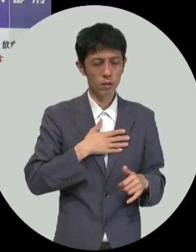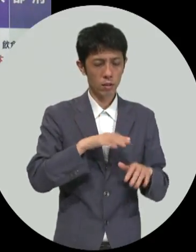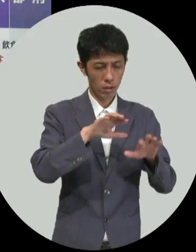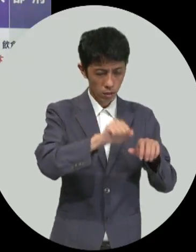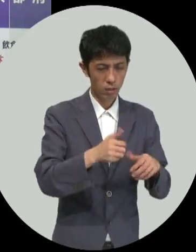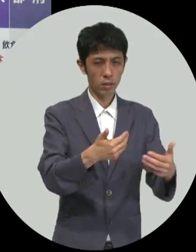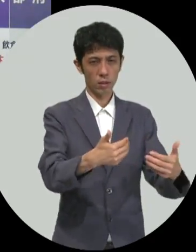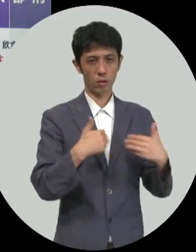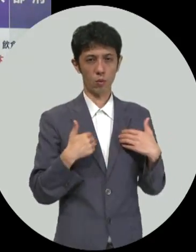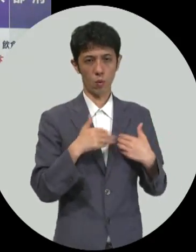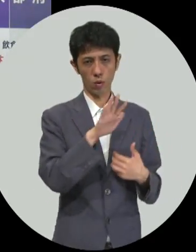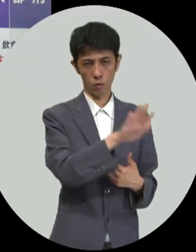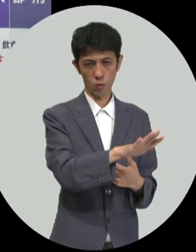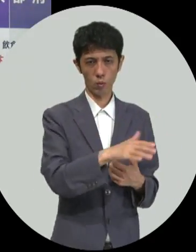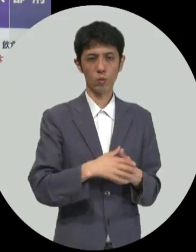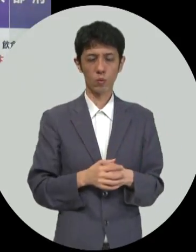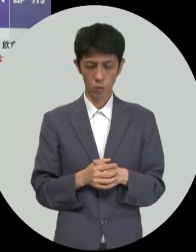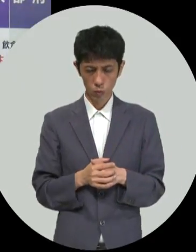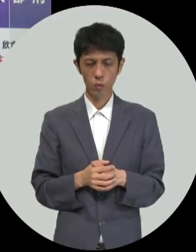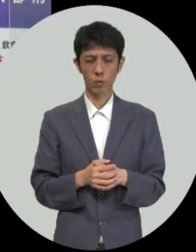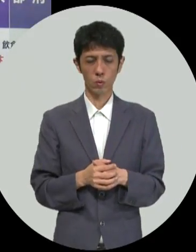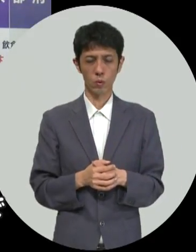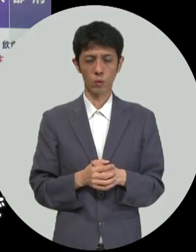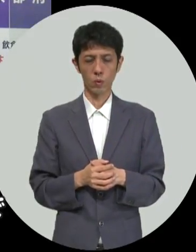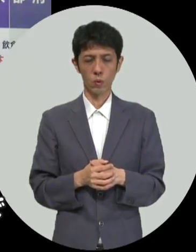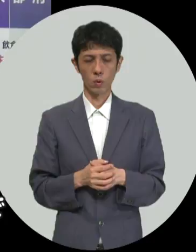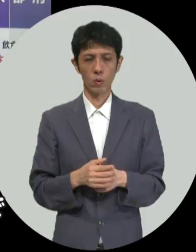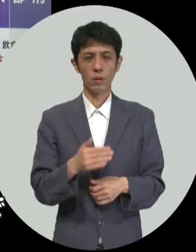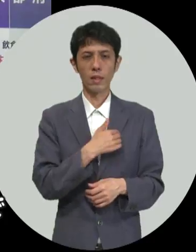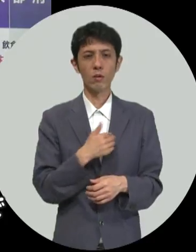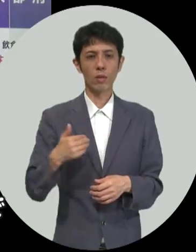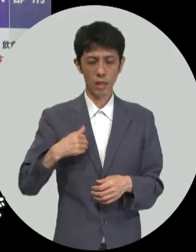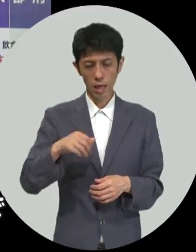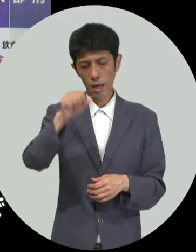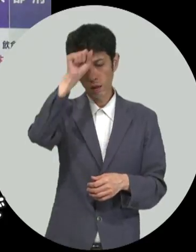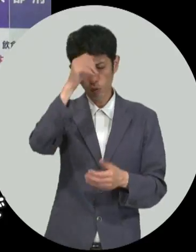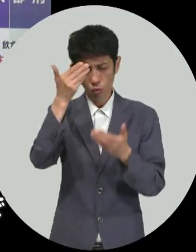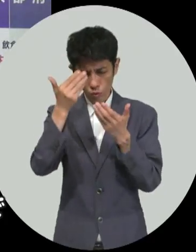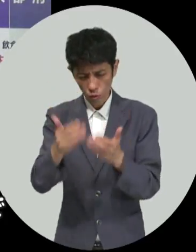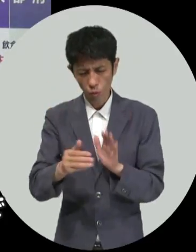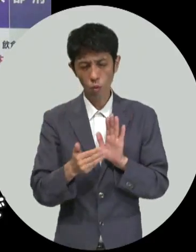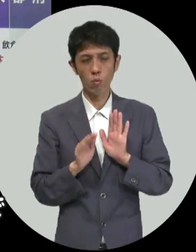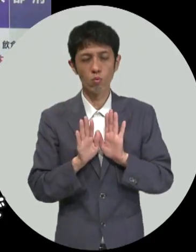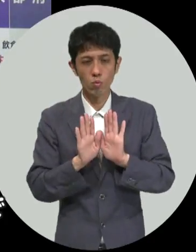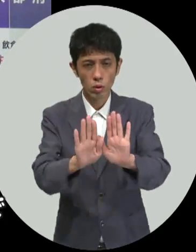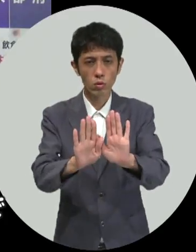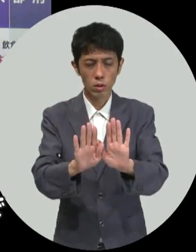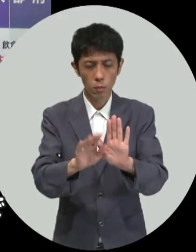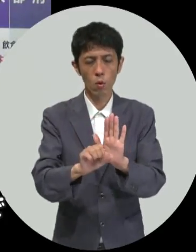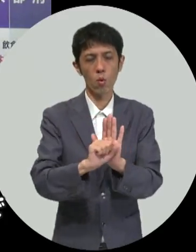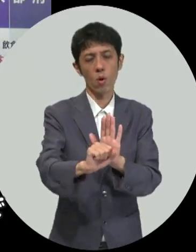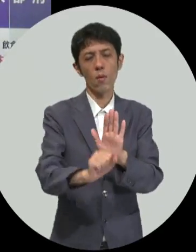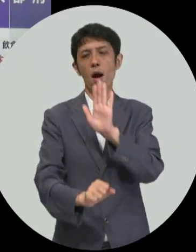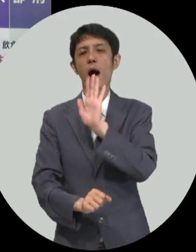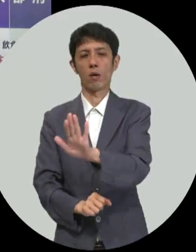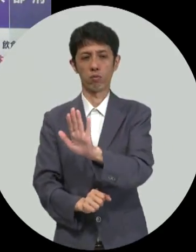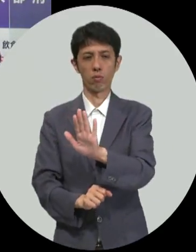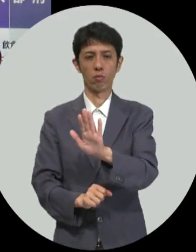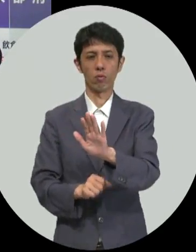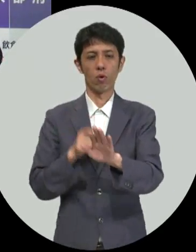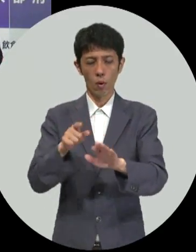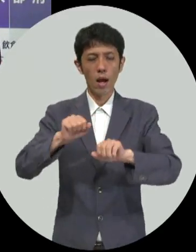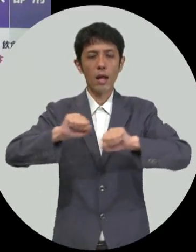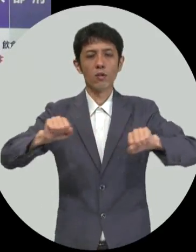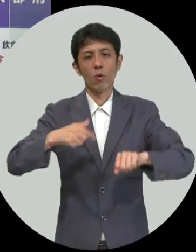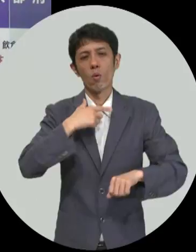けないということでございますが、できる限り、重症化を防ぐという意味においては非常に効果があるというふうに言われておりますので、ここも活用